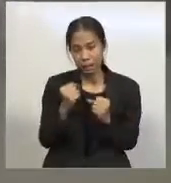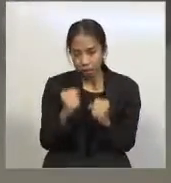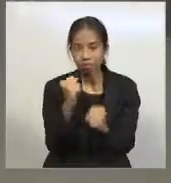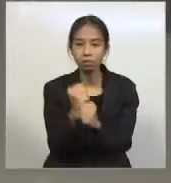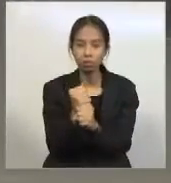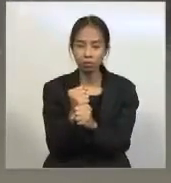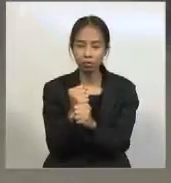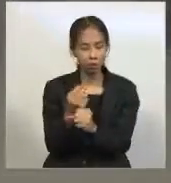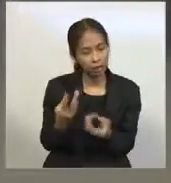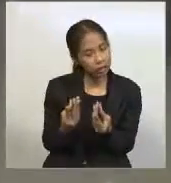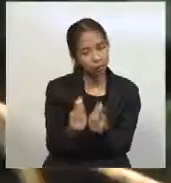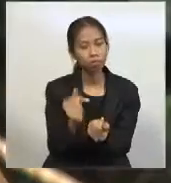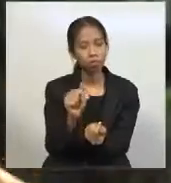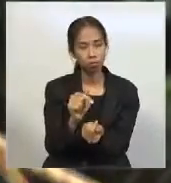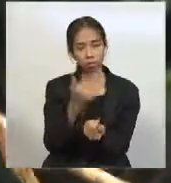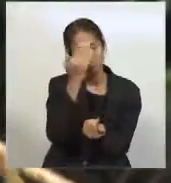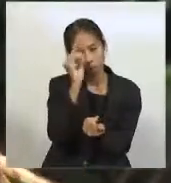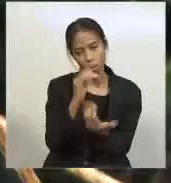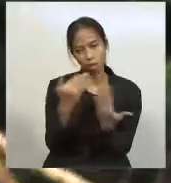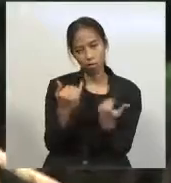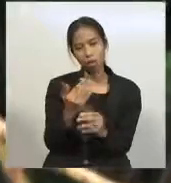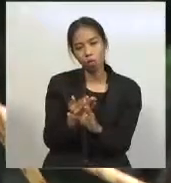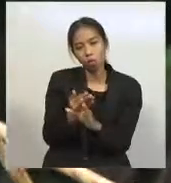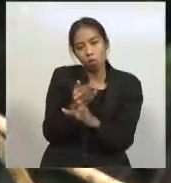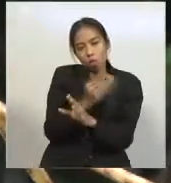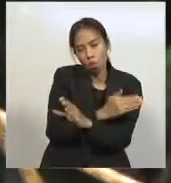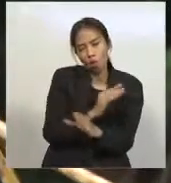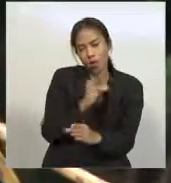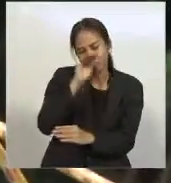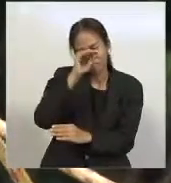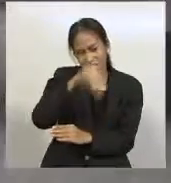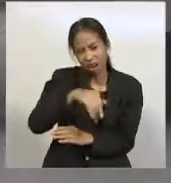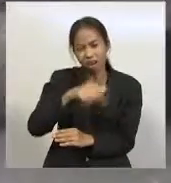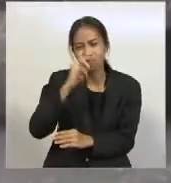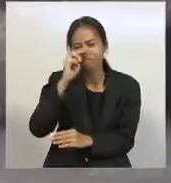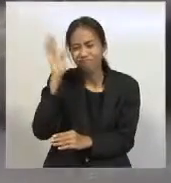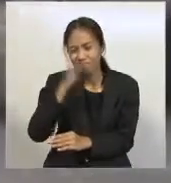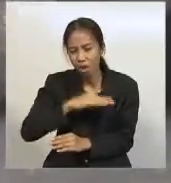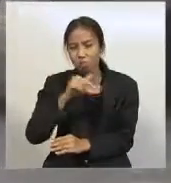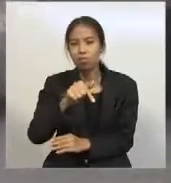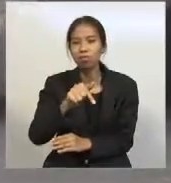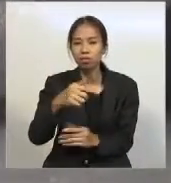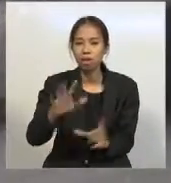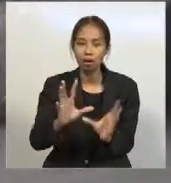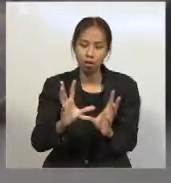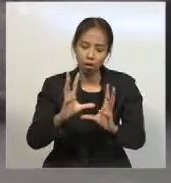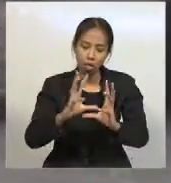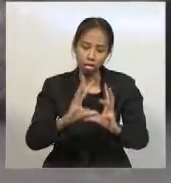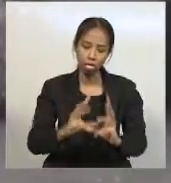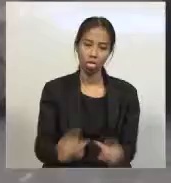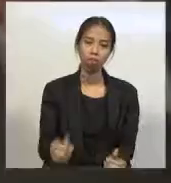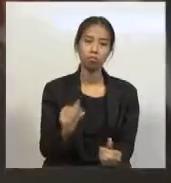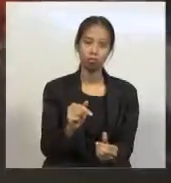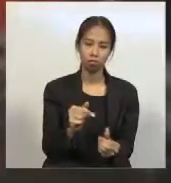ำเนินการให้เสร็จไวที่สุดค่ะเพื่อให้ทันเวลาก่อนที่ซากช้างป่าจะเริ่มเน่าเปื่อยและสลายตัวในที่สุด